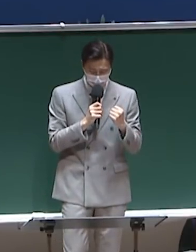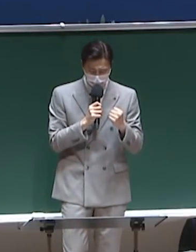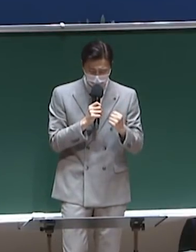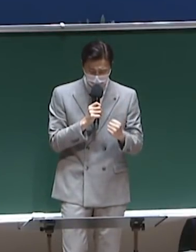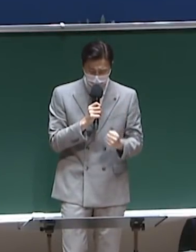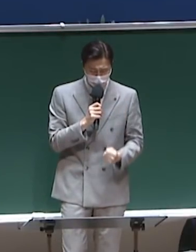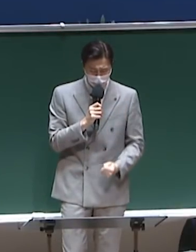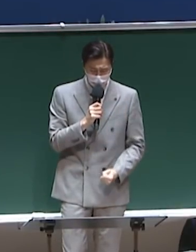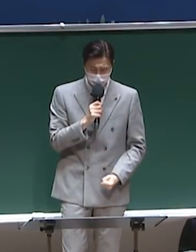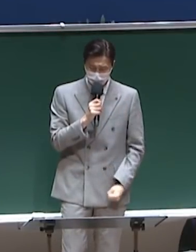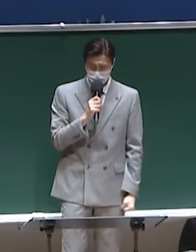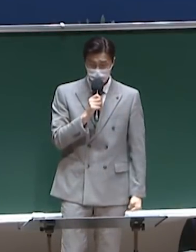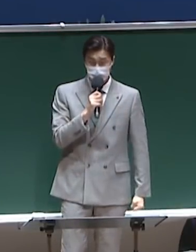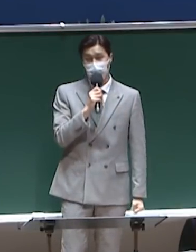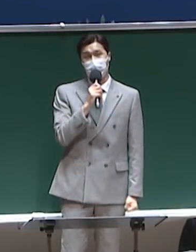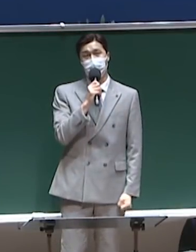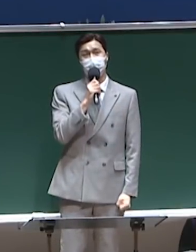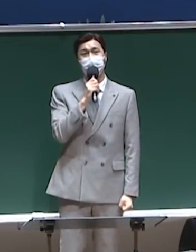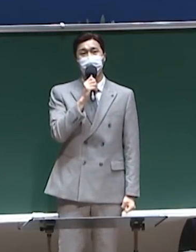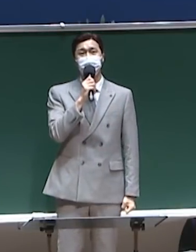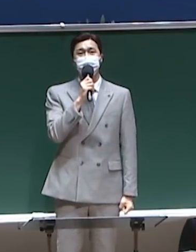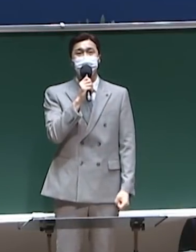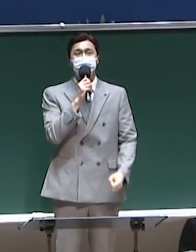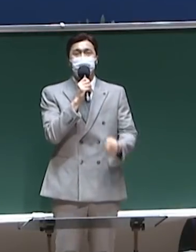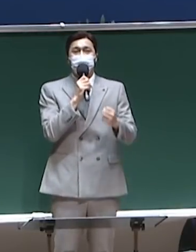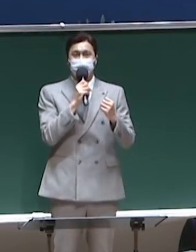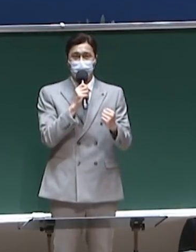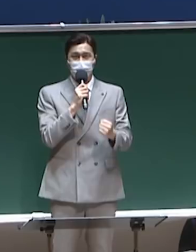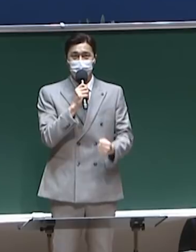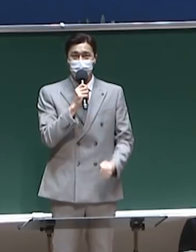그날의 능력이라.